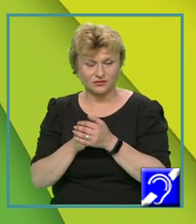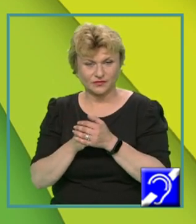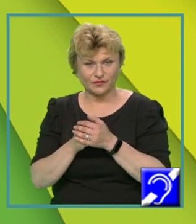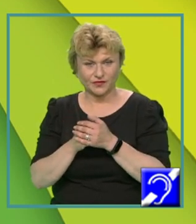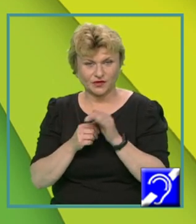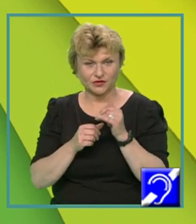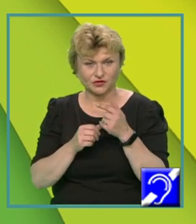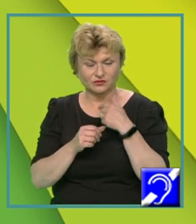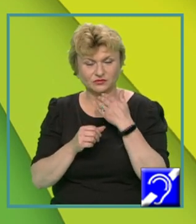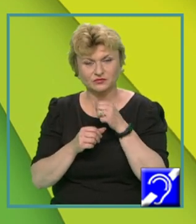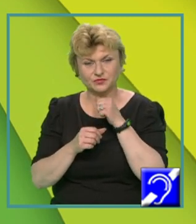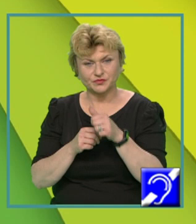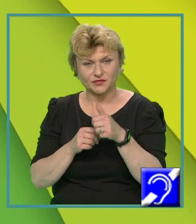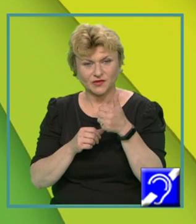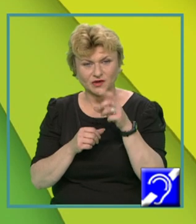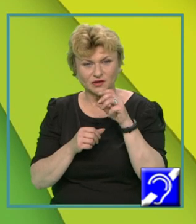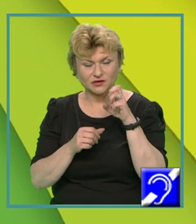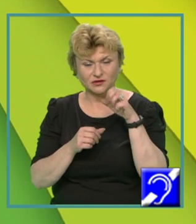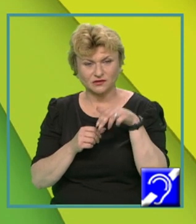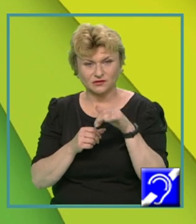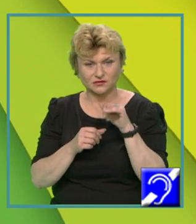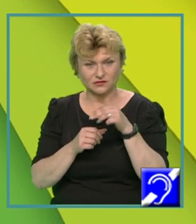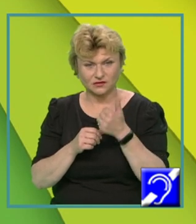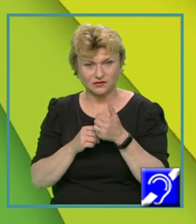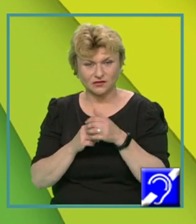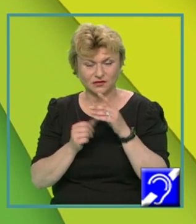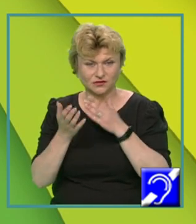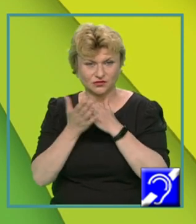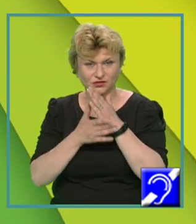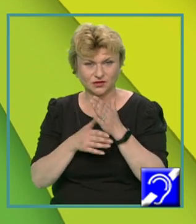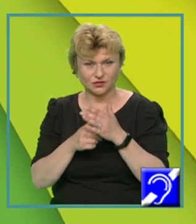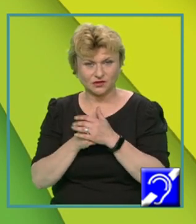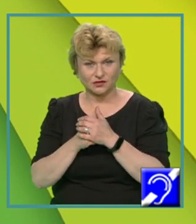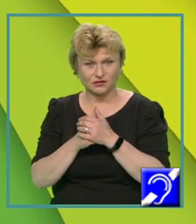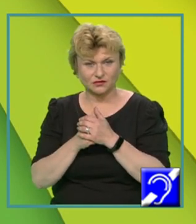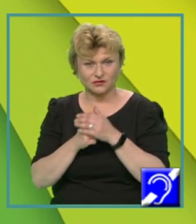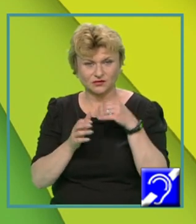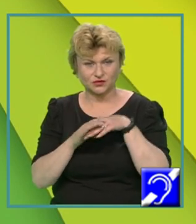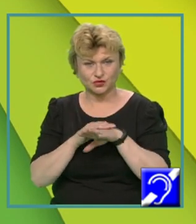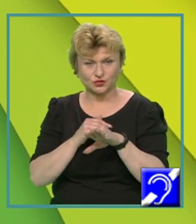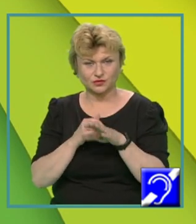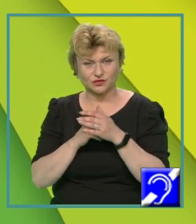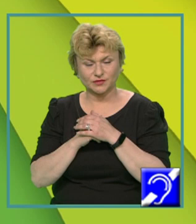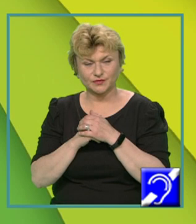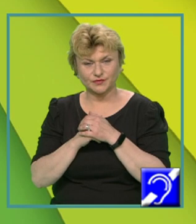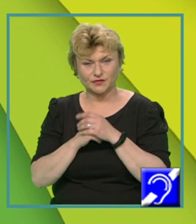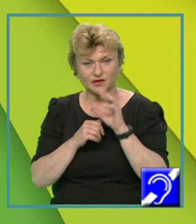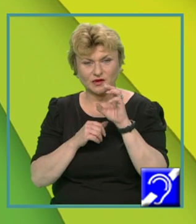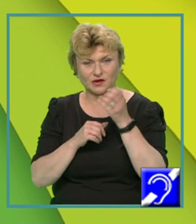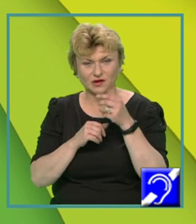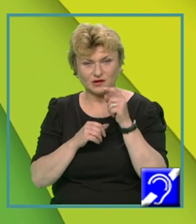o adenină. Da? Deci totdeauna sub catena